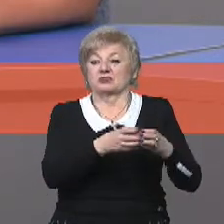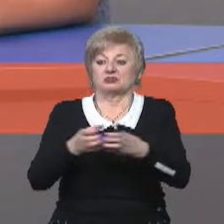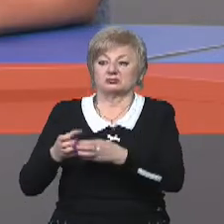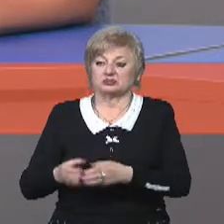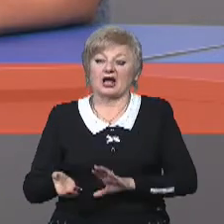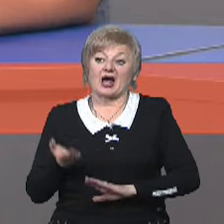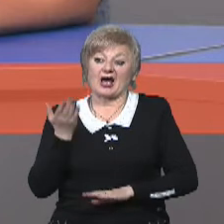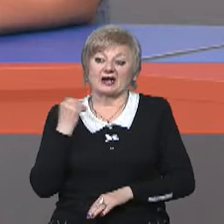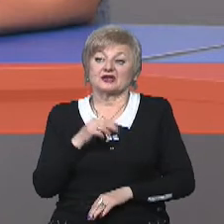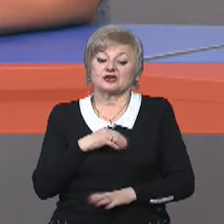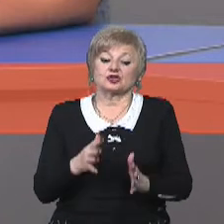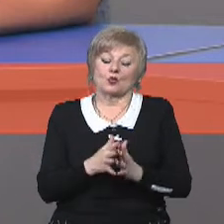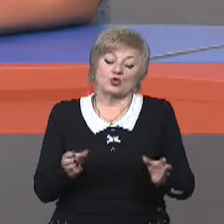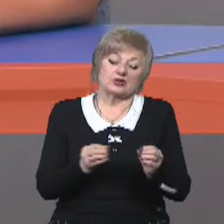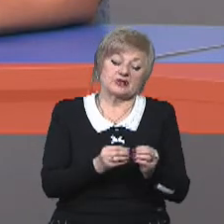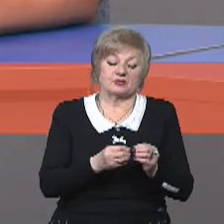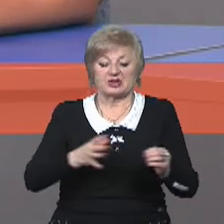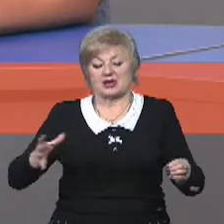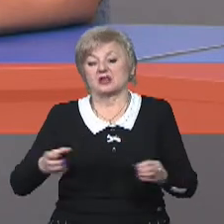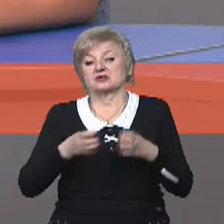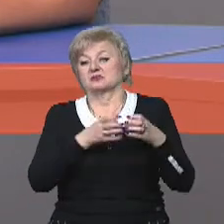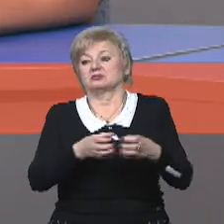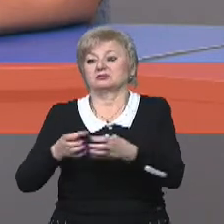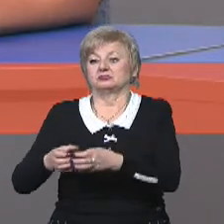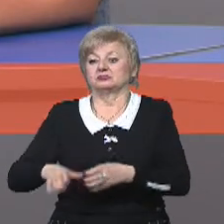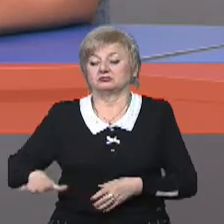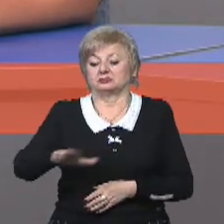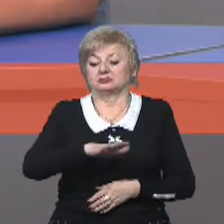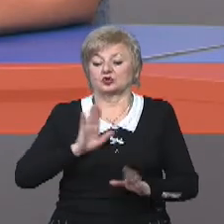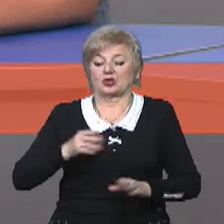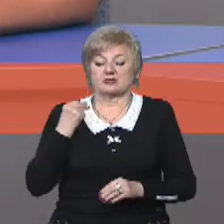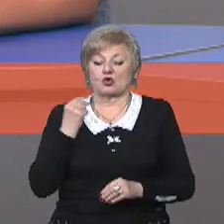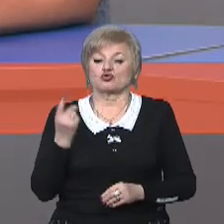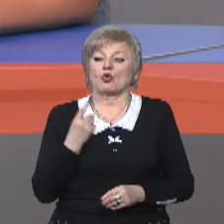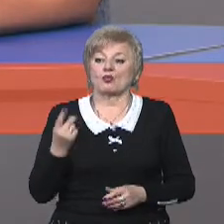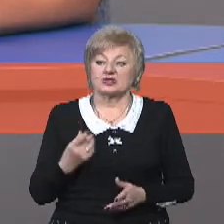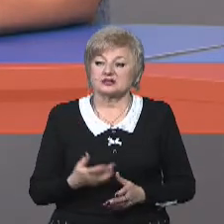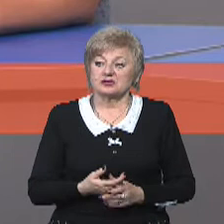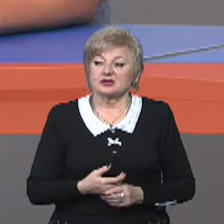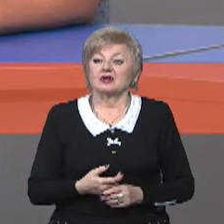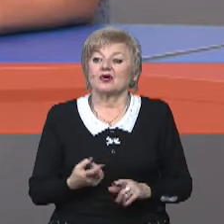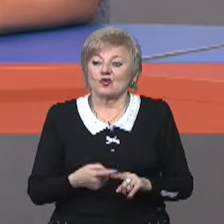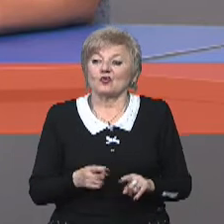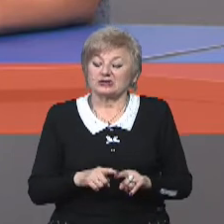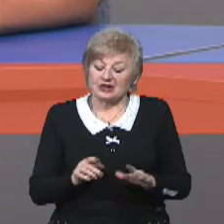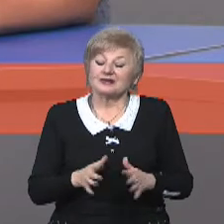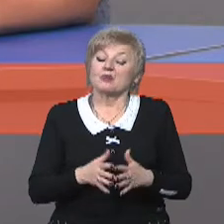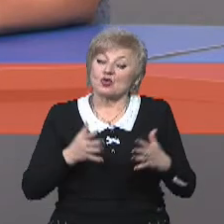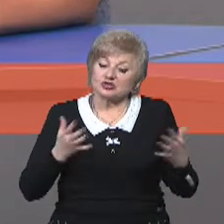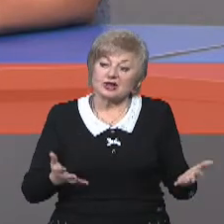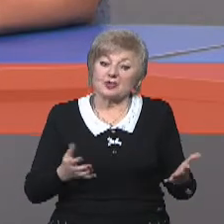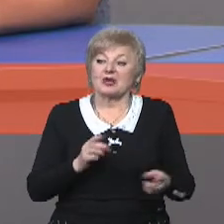раніше працювало більш 10-15 експедицій в межах тільки Запорізької області, уявіть собі. Оце масштаби, по